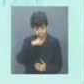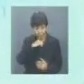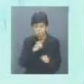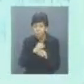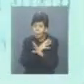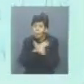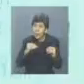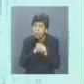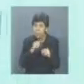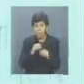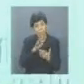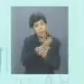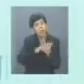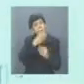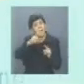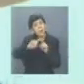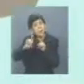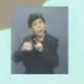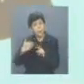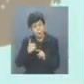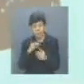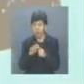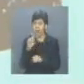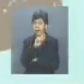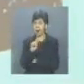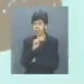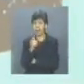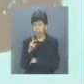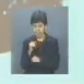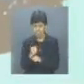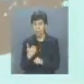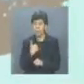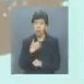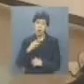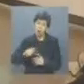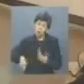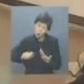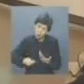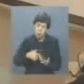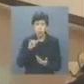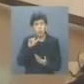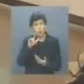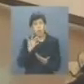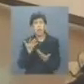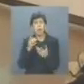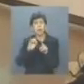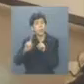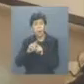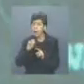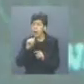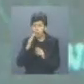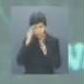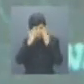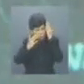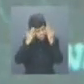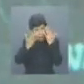านกับภาษาต่างๆโดยเฉพาะในภูมิภาคเอเชียอาคเนย์ทั้งมอญเขมรยวนพม่าชวาลและมลายูสู่ภาษา